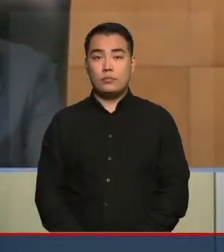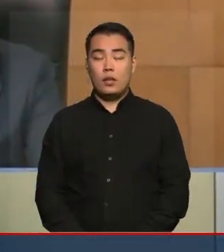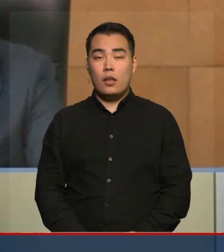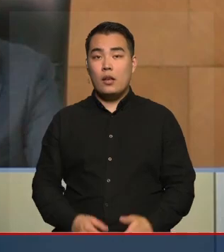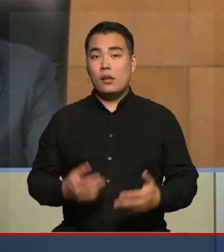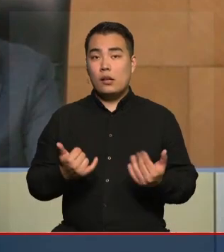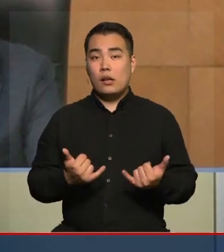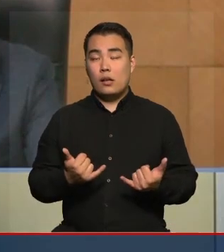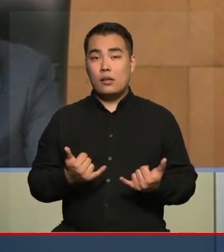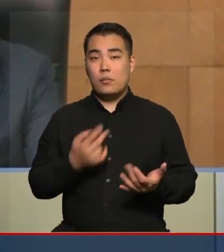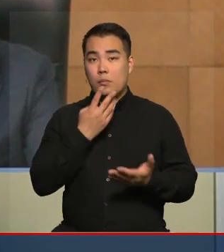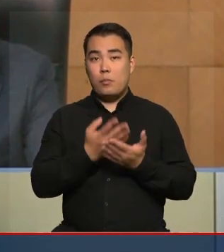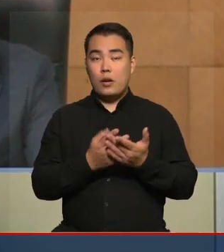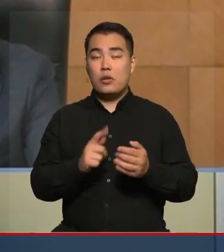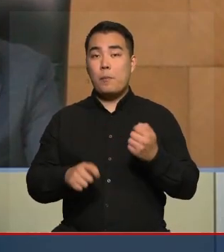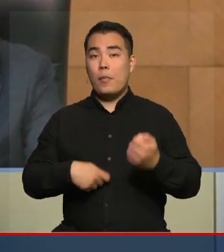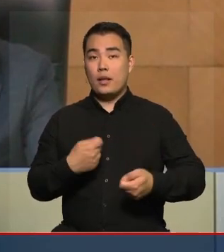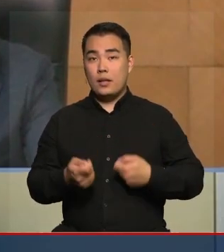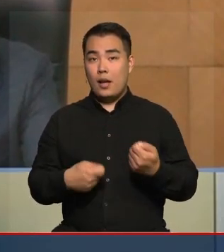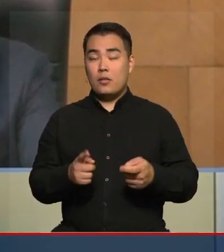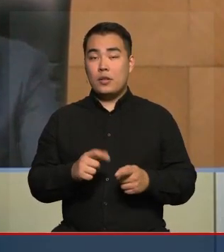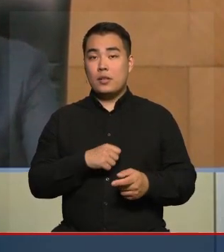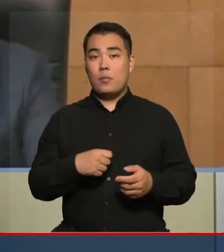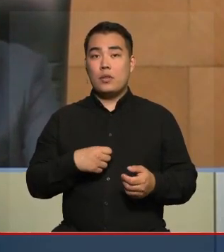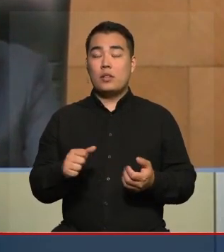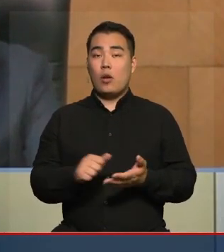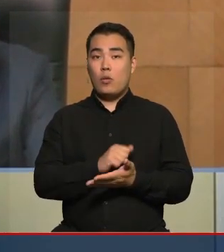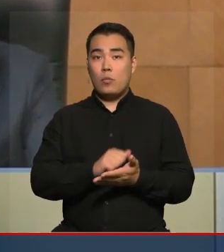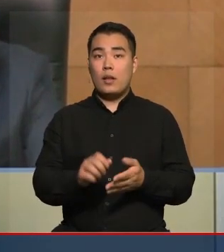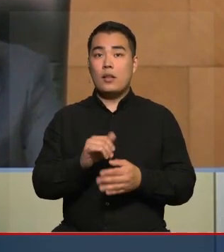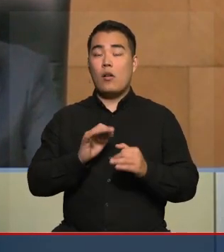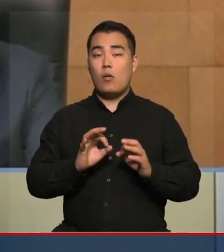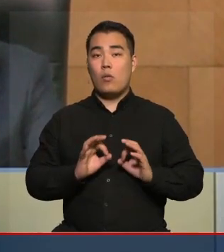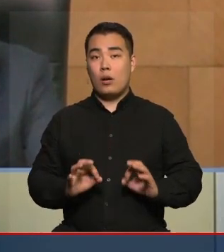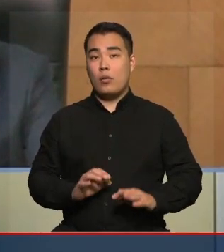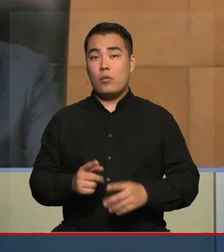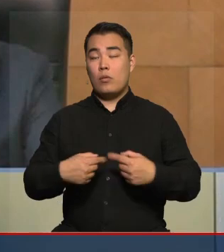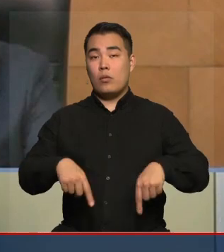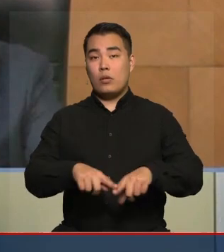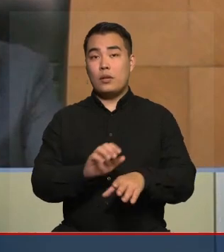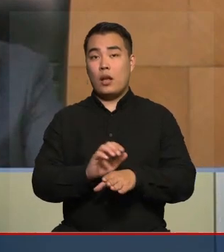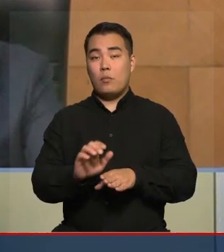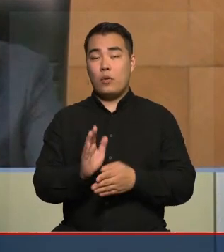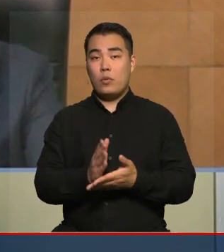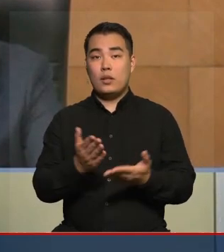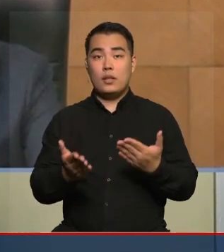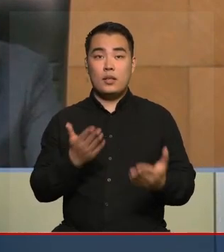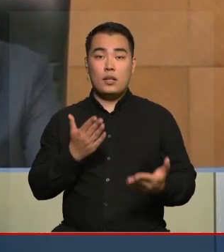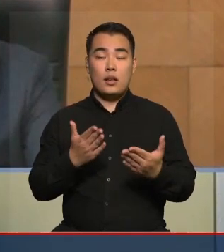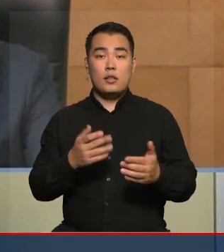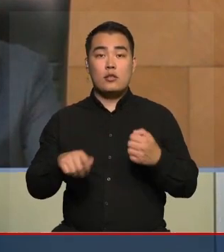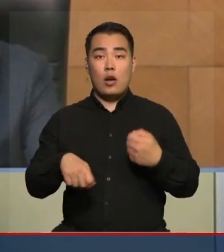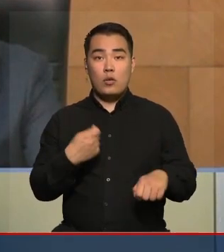Нәтижесі бойынша материалдарды құқық қорғау органдарына жібереміз. Егер қылмыстың